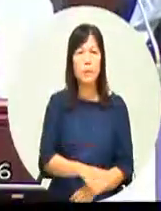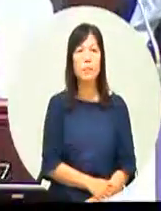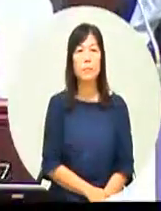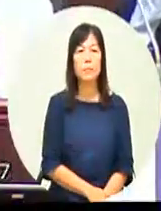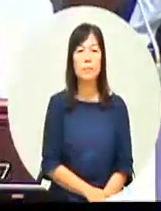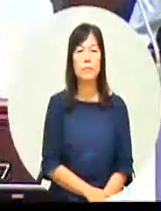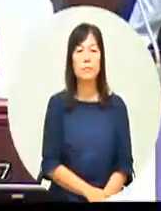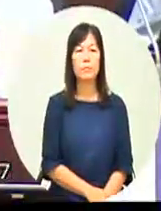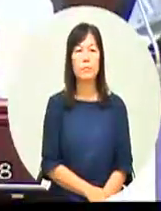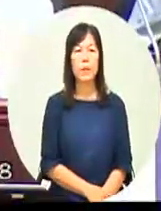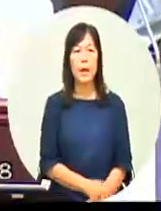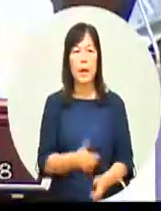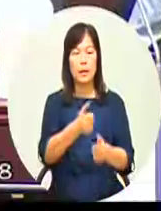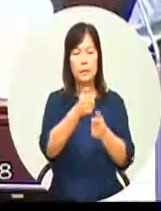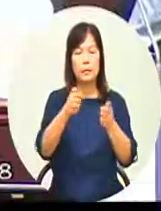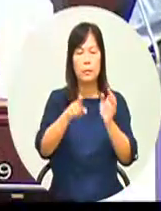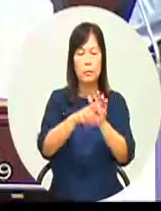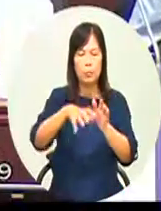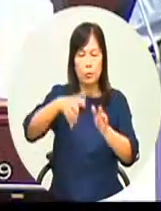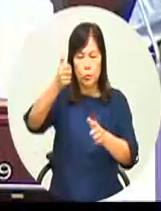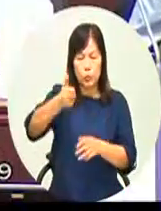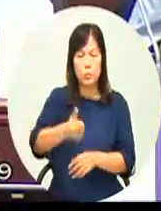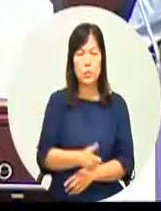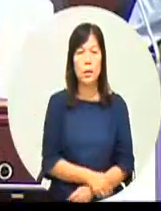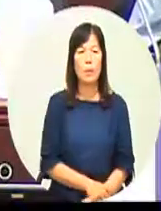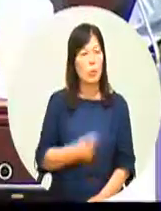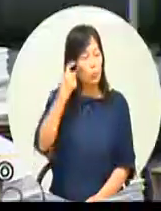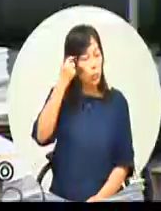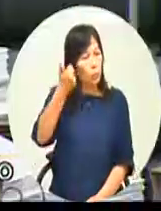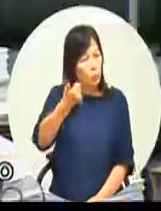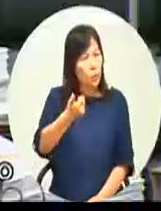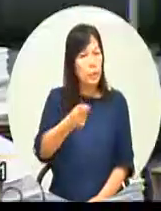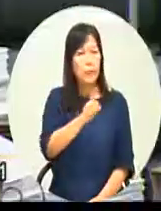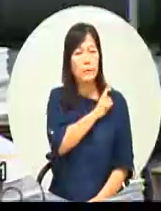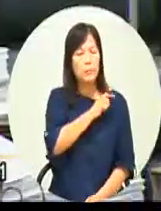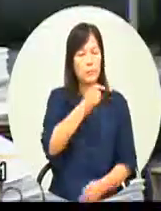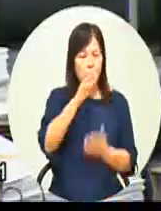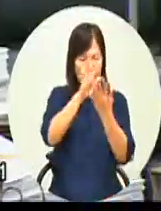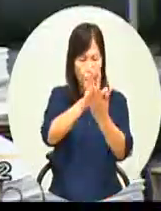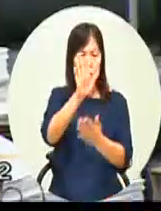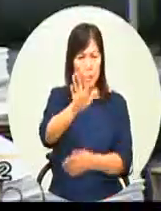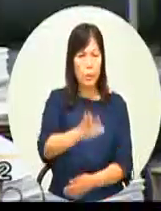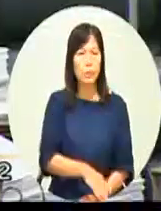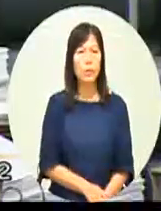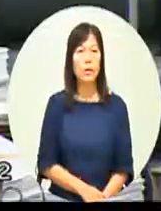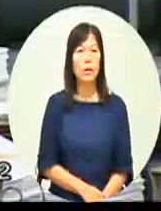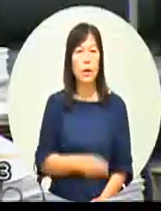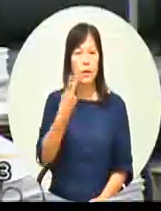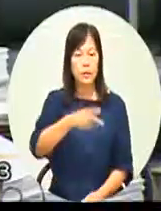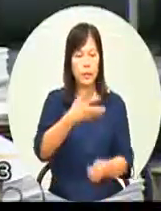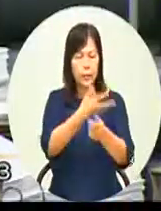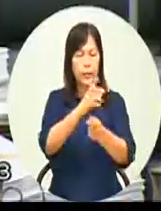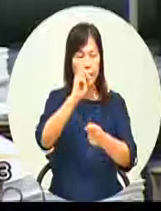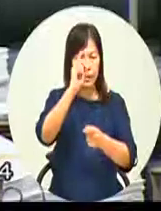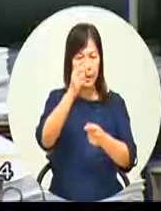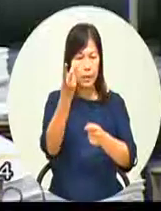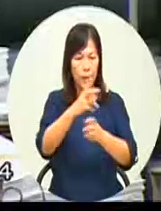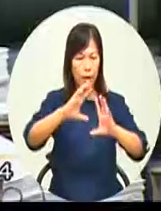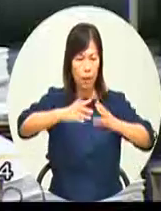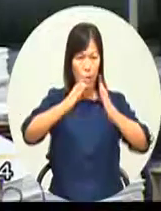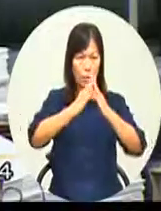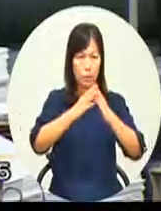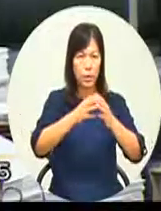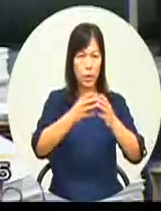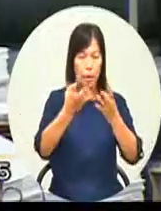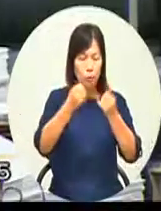对， 好，谢谢局长。那么呢，我觉得不错，你们有自己的一个方向。我再提供两个国家，我从数字去